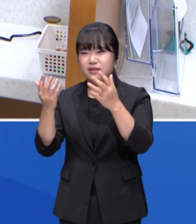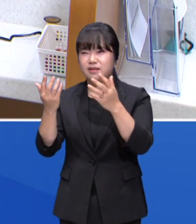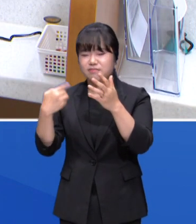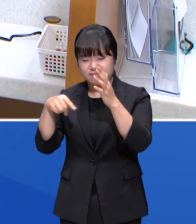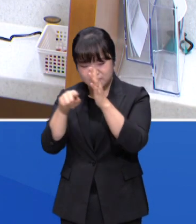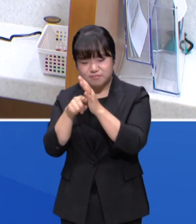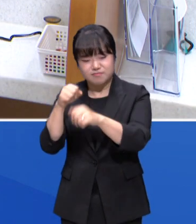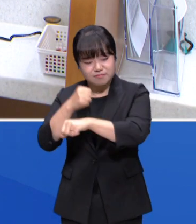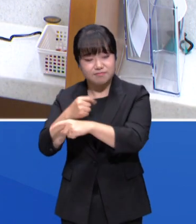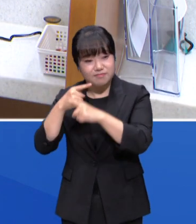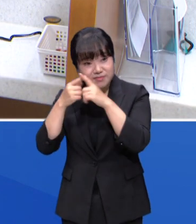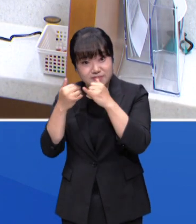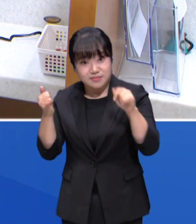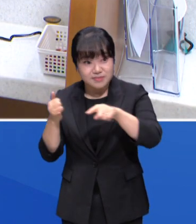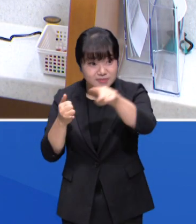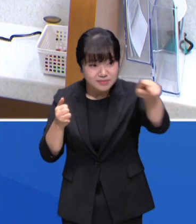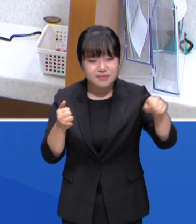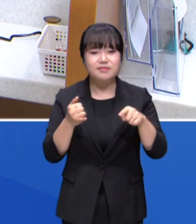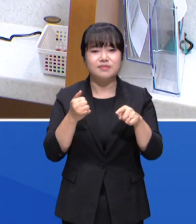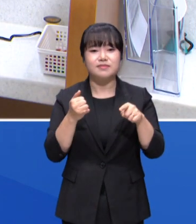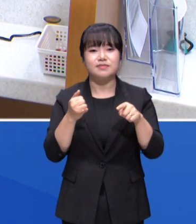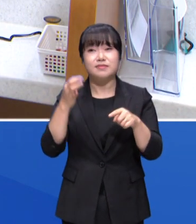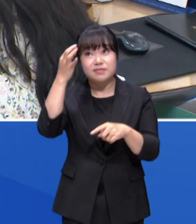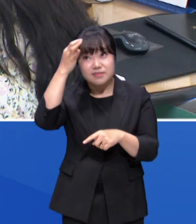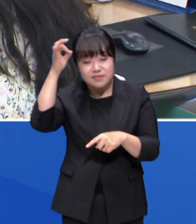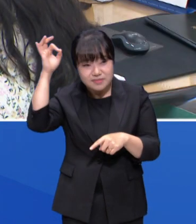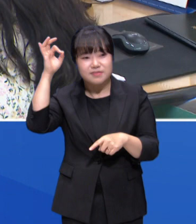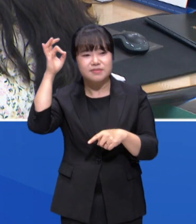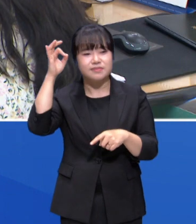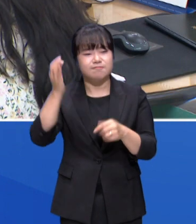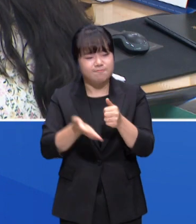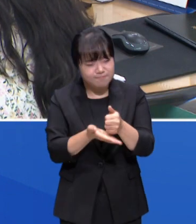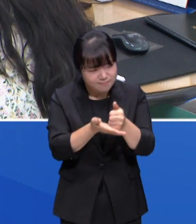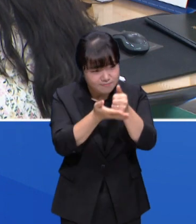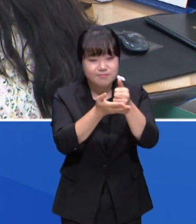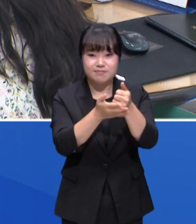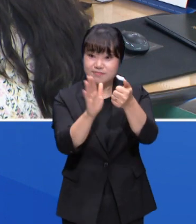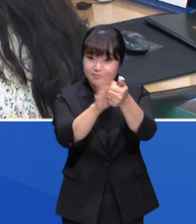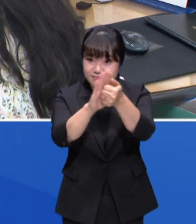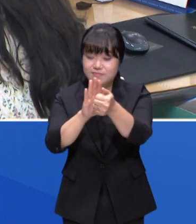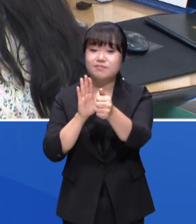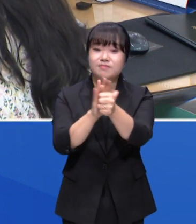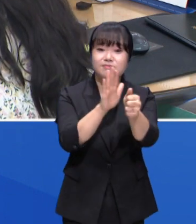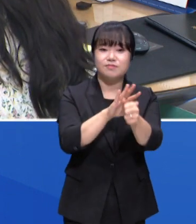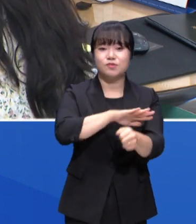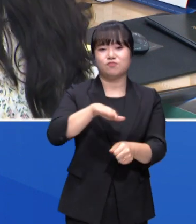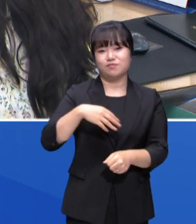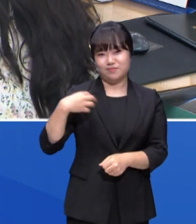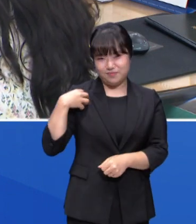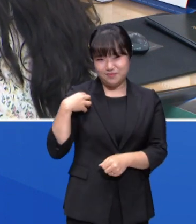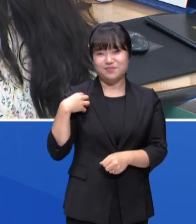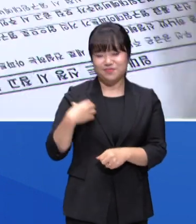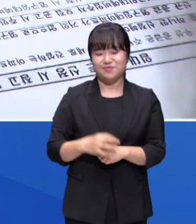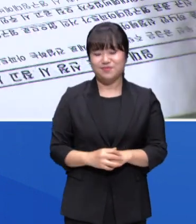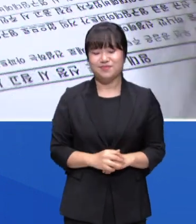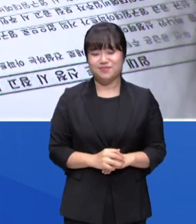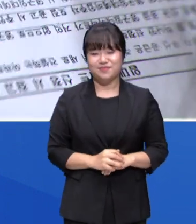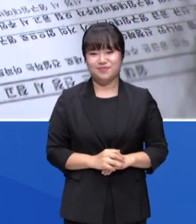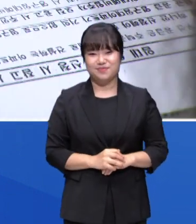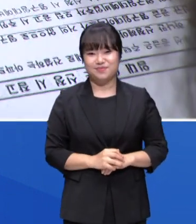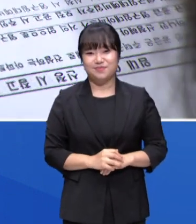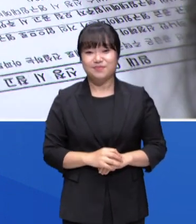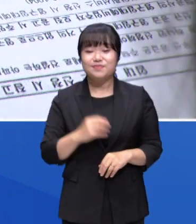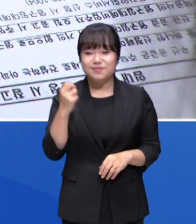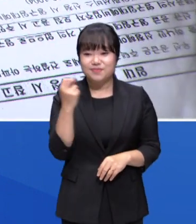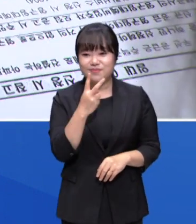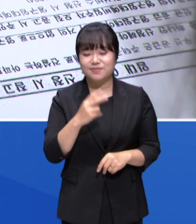노고를 기억해 주시고 존중해 주는데 그거를 돕는 데 저희들 역할이 있다고 그렇게 생각을 합니다. 네.